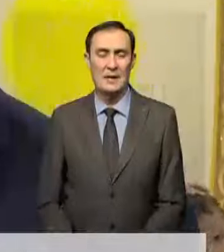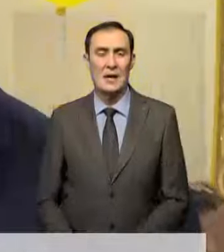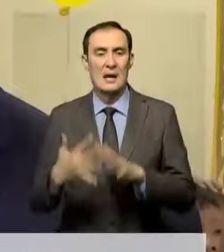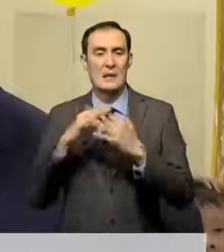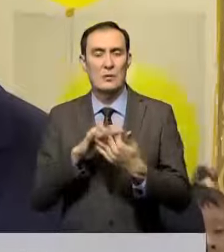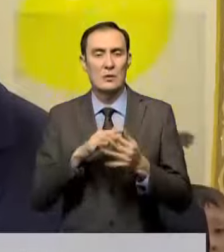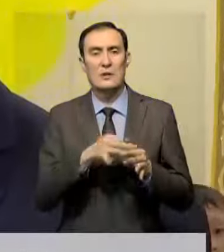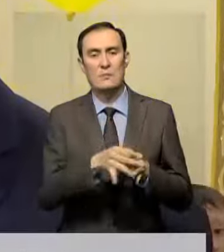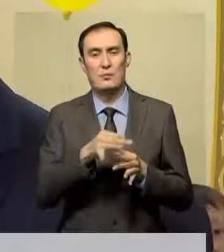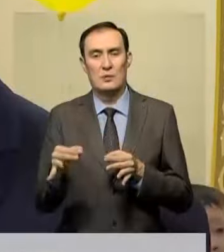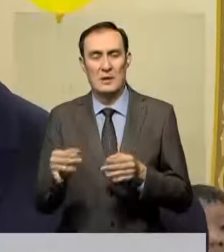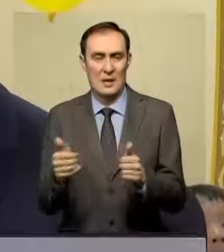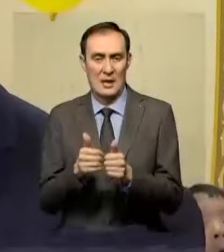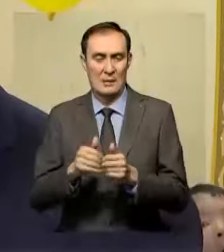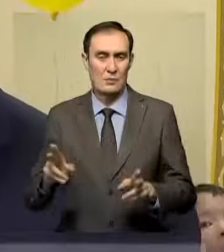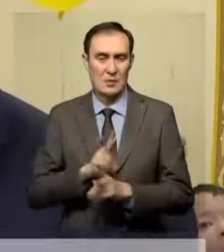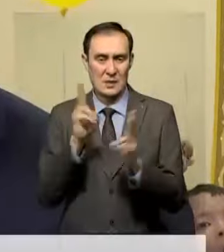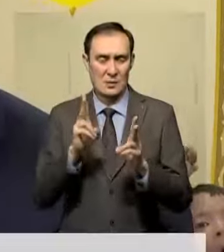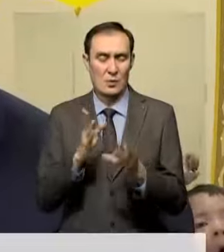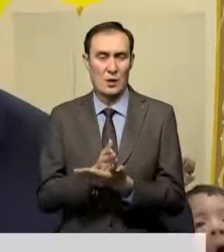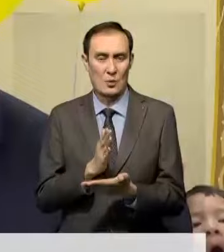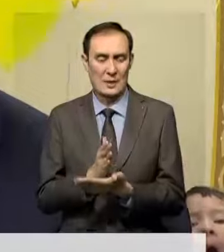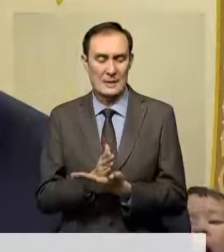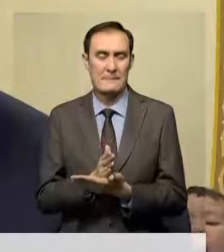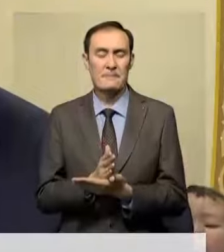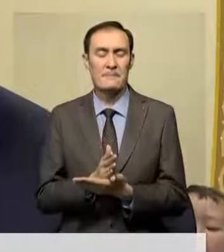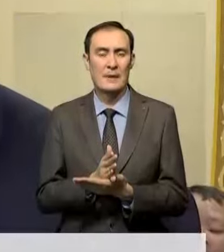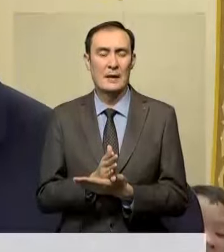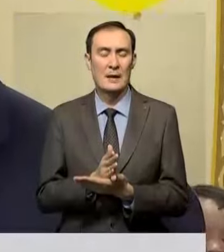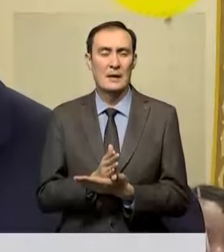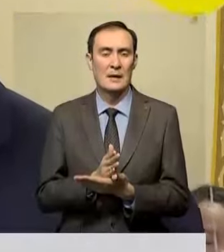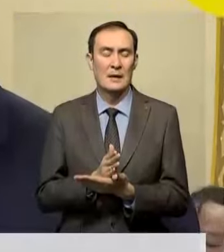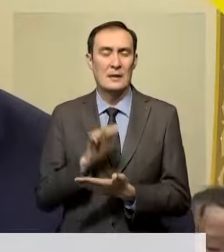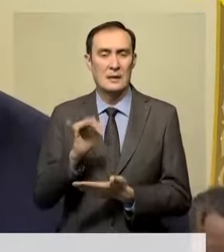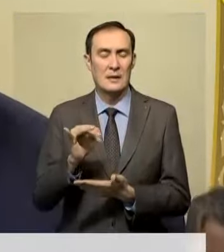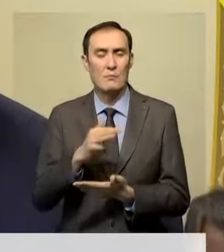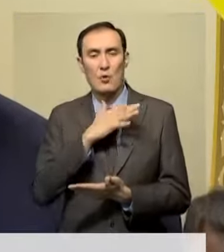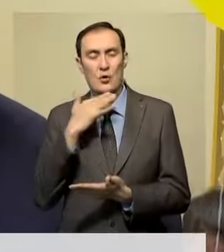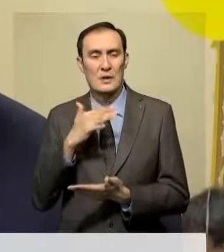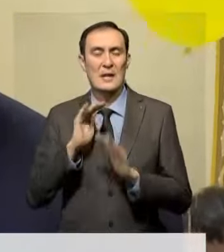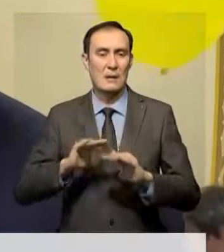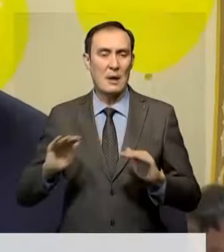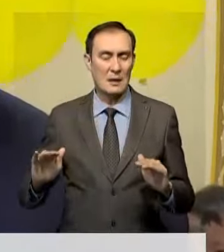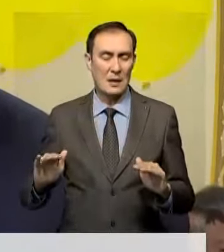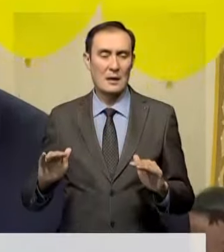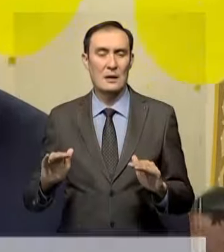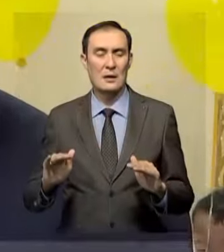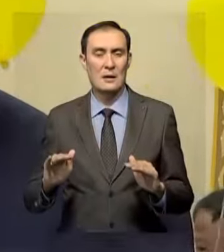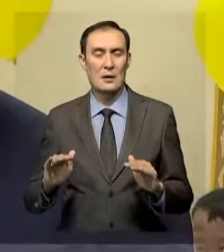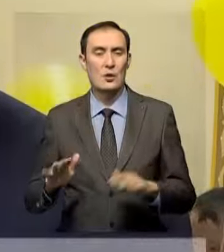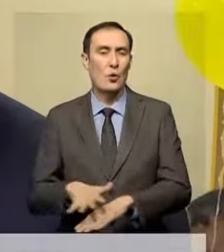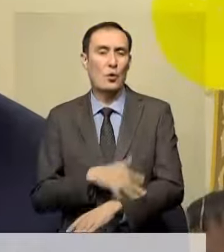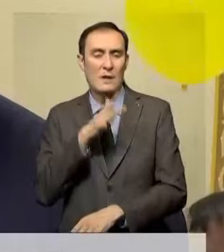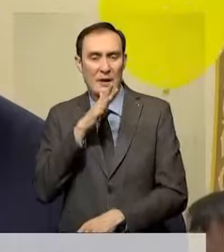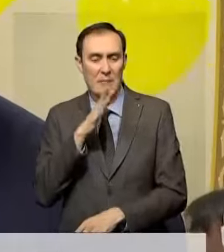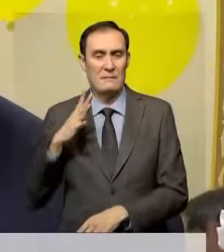пункты агломерации, они близко расположены к нашей столице. И многие ученики долгое